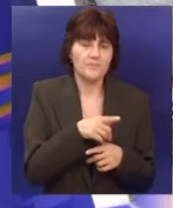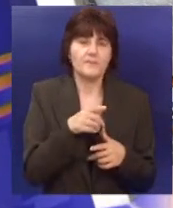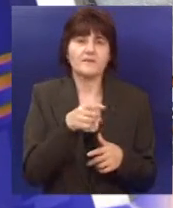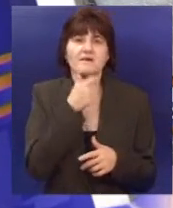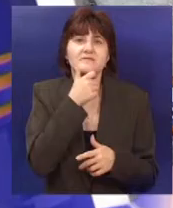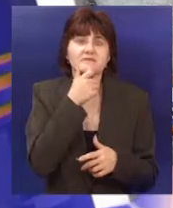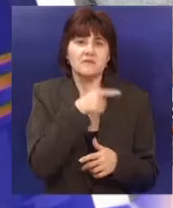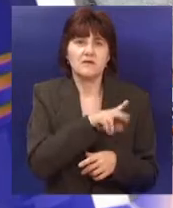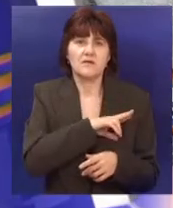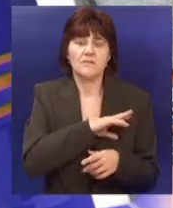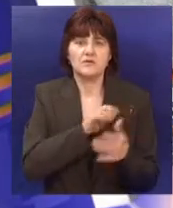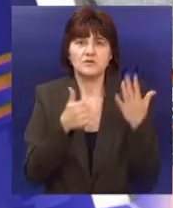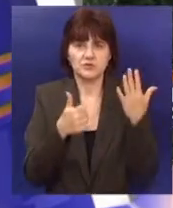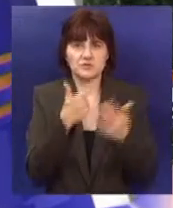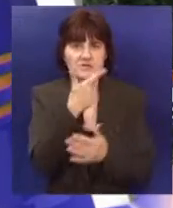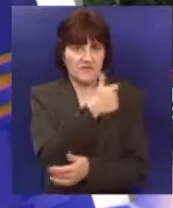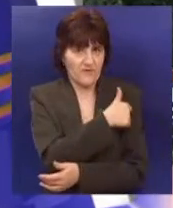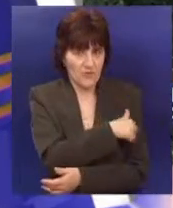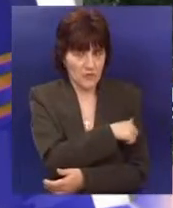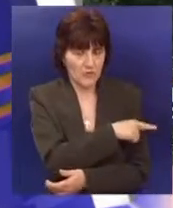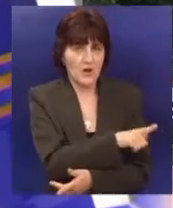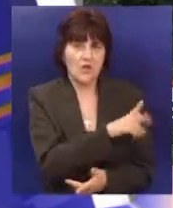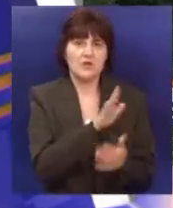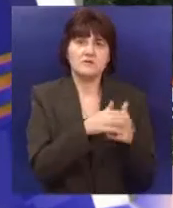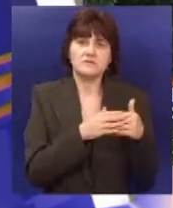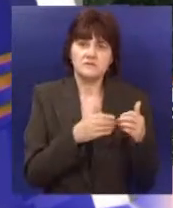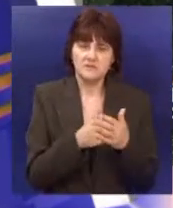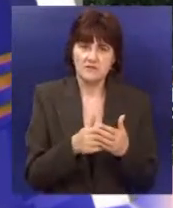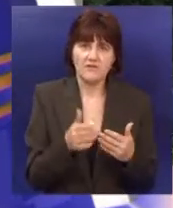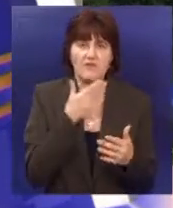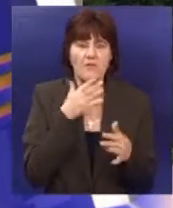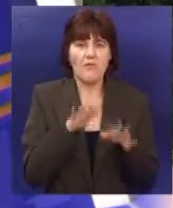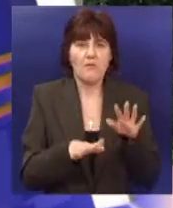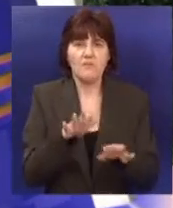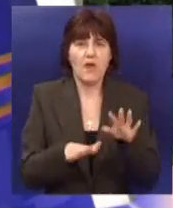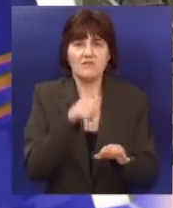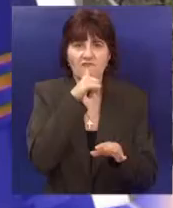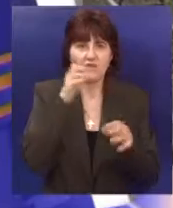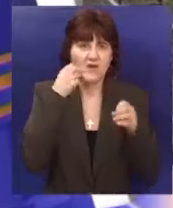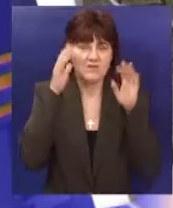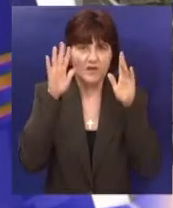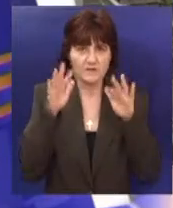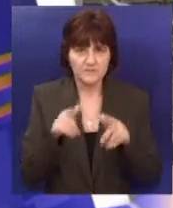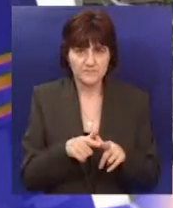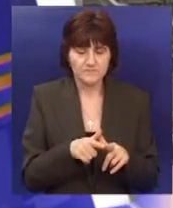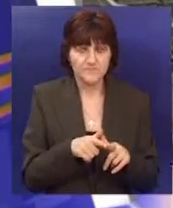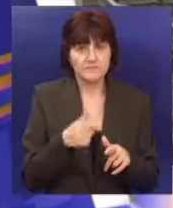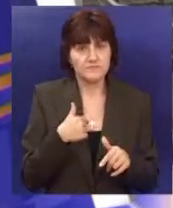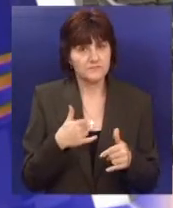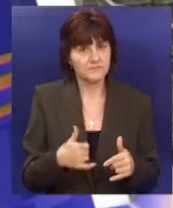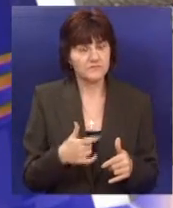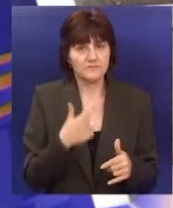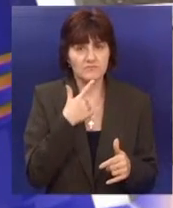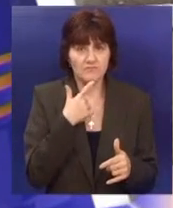od 62. godine živi u Ljutovu. Kaže da je zadovoljna što više neće imati problema sa blatom i prašinom.